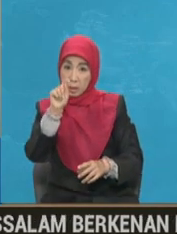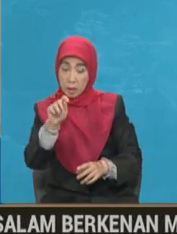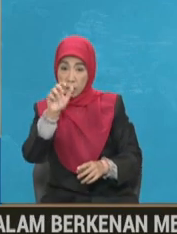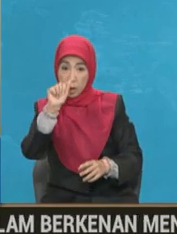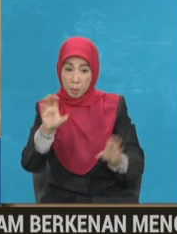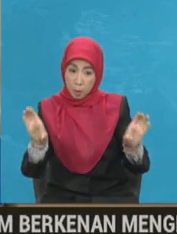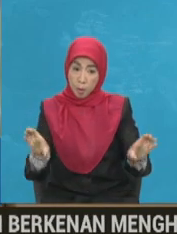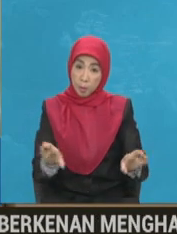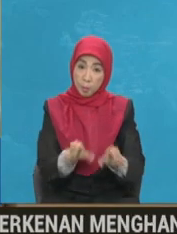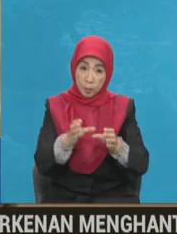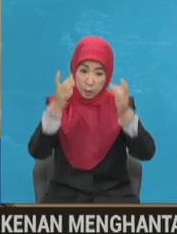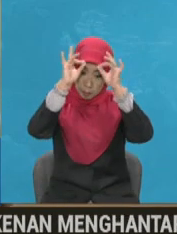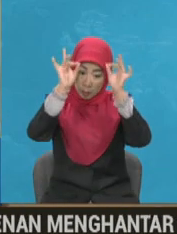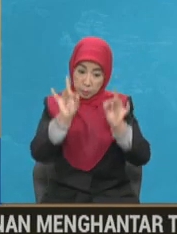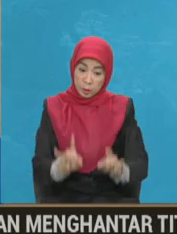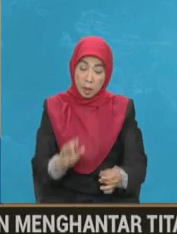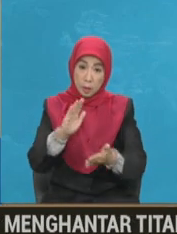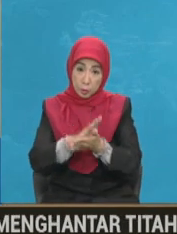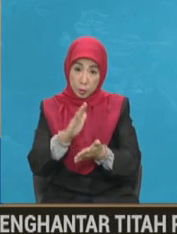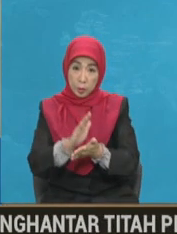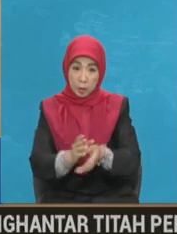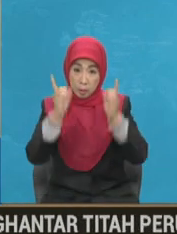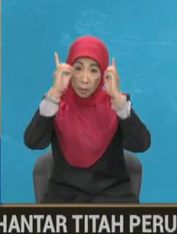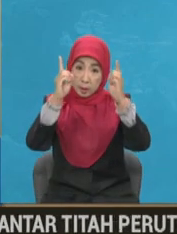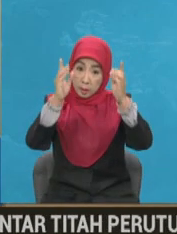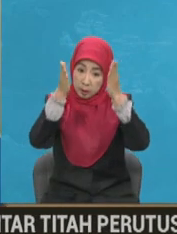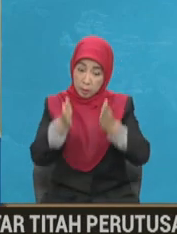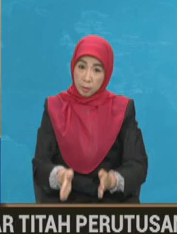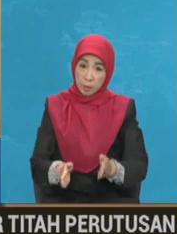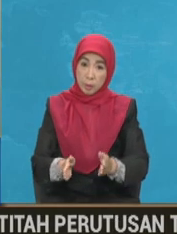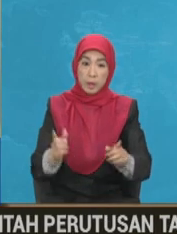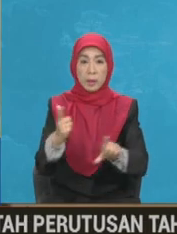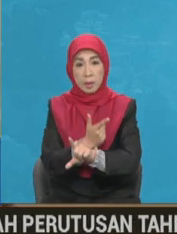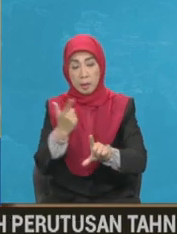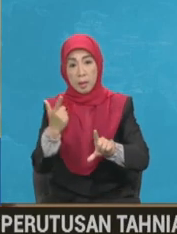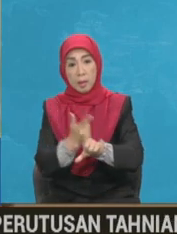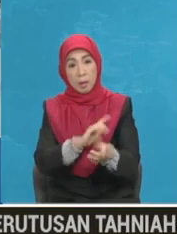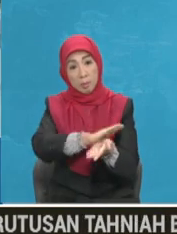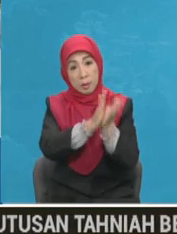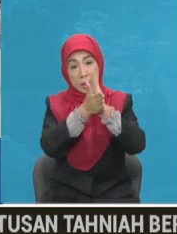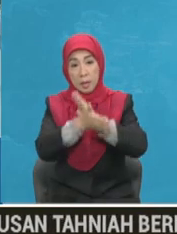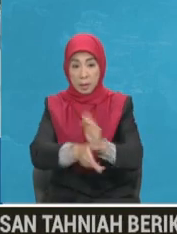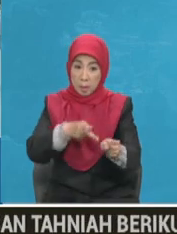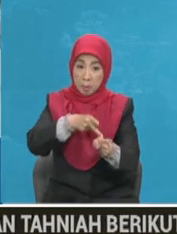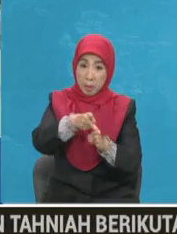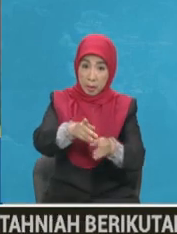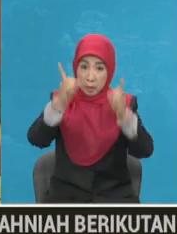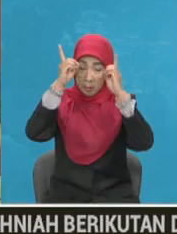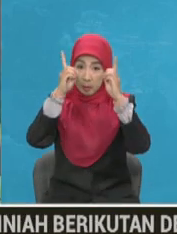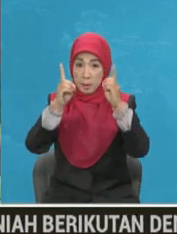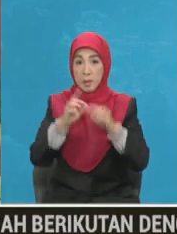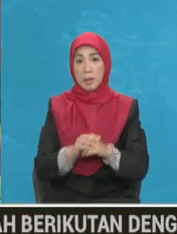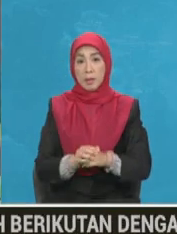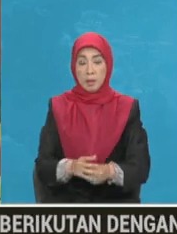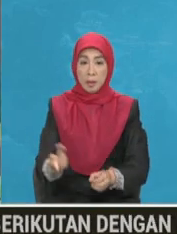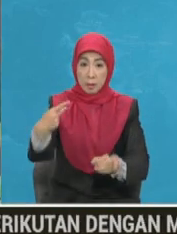memacu membuat keputusan pada peringkat sekolah oleh pendidik yang ketika ini dalam latihan untuk menjadi pakar pendidikan hadir